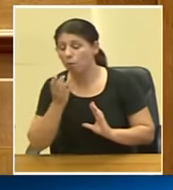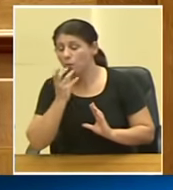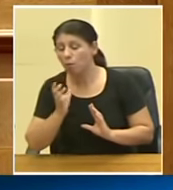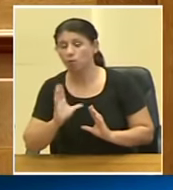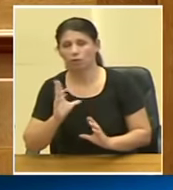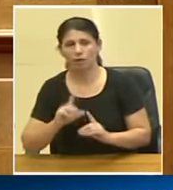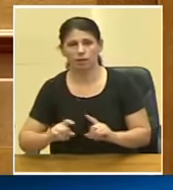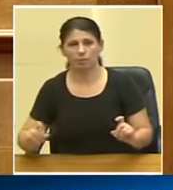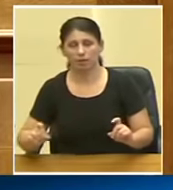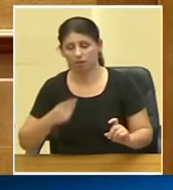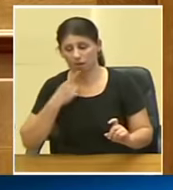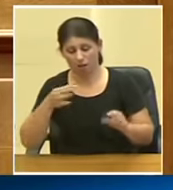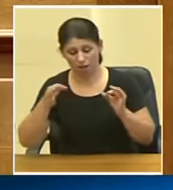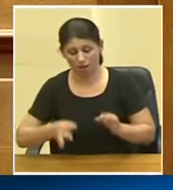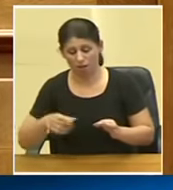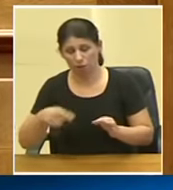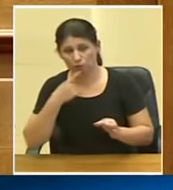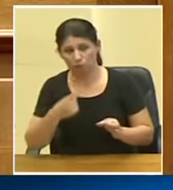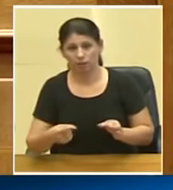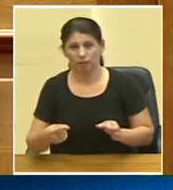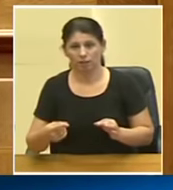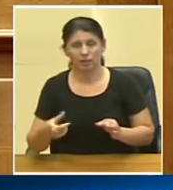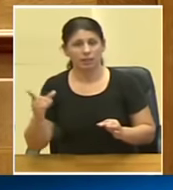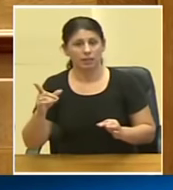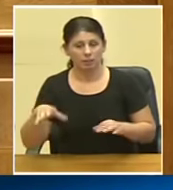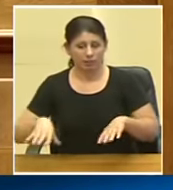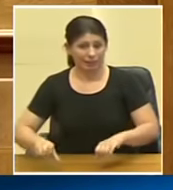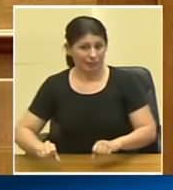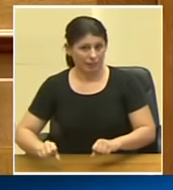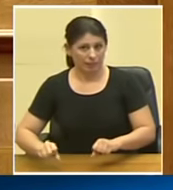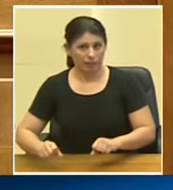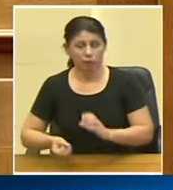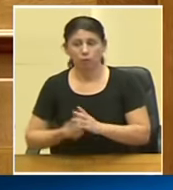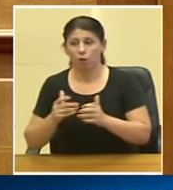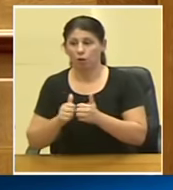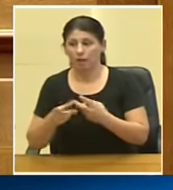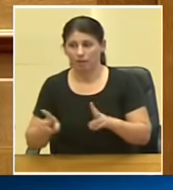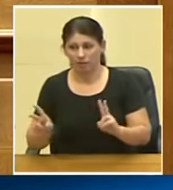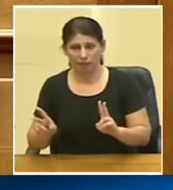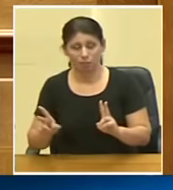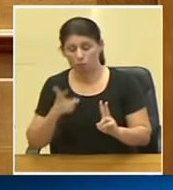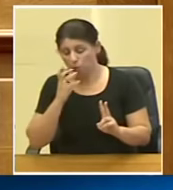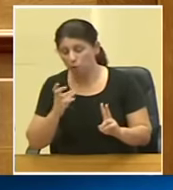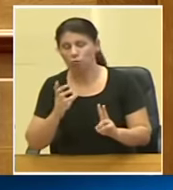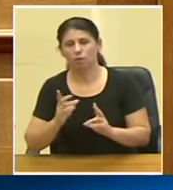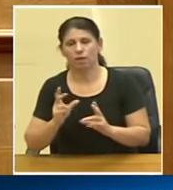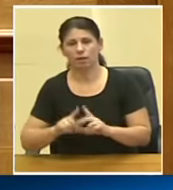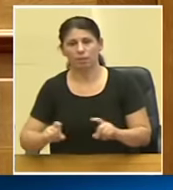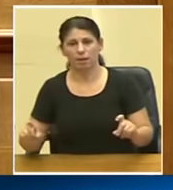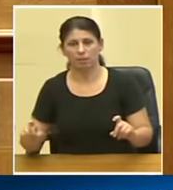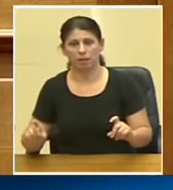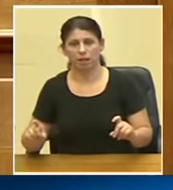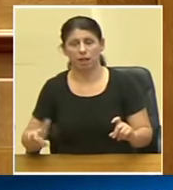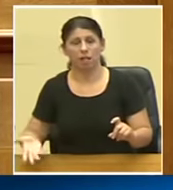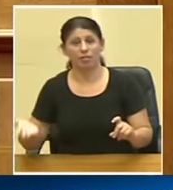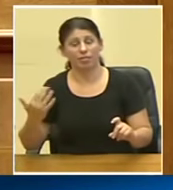πράγματα για να λέτε ακριβώς αυτό που λέγατε στην κυριαρχία του νεοφιλελευθερισμού. Είναι πολύ σοβαρά τα πράγματα. Δεν